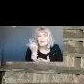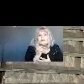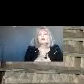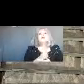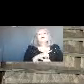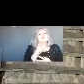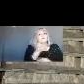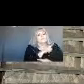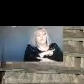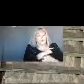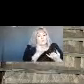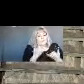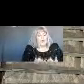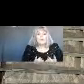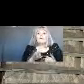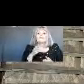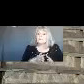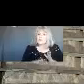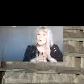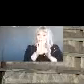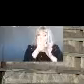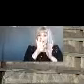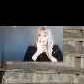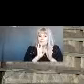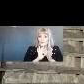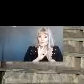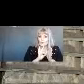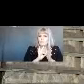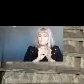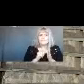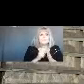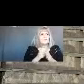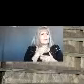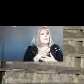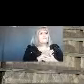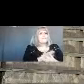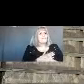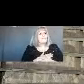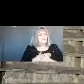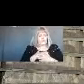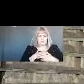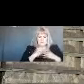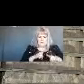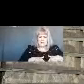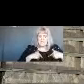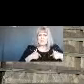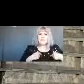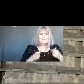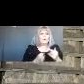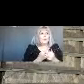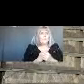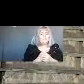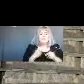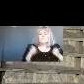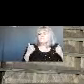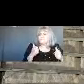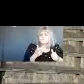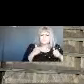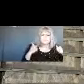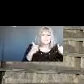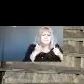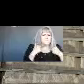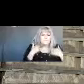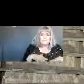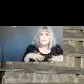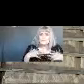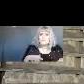lewe. En daarom wil ek jou uitnooi. Miskien voel jy vandag, joga, soveel in my lewe aan die gang, as 'n klomp uitdagings